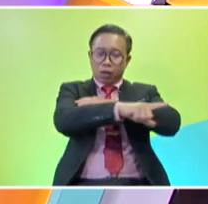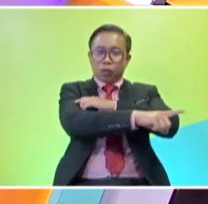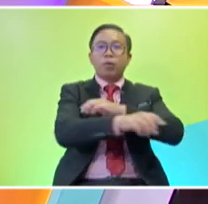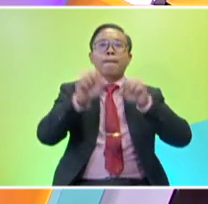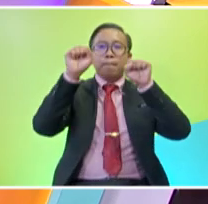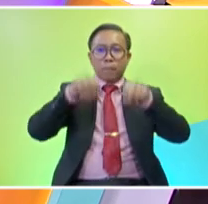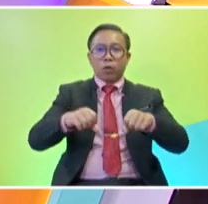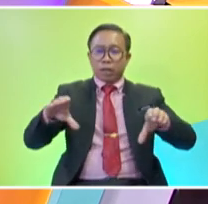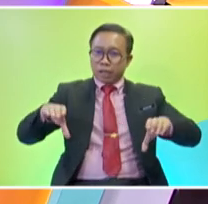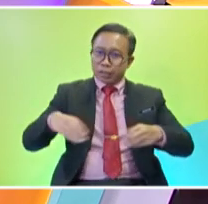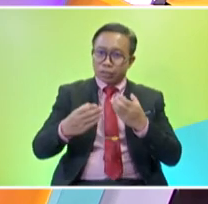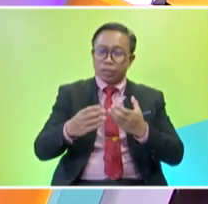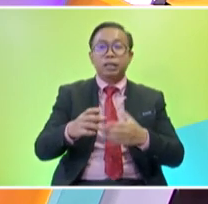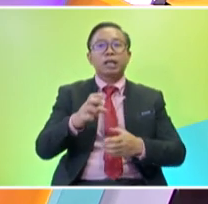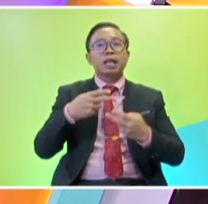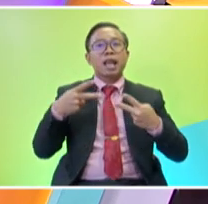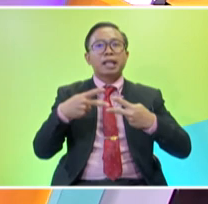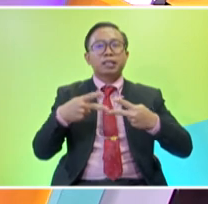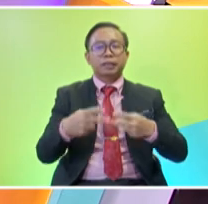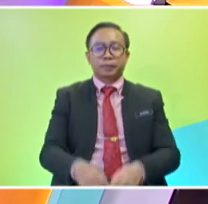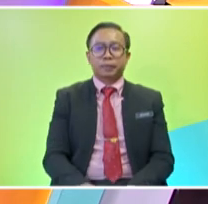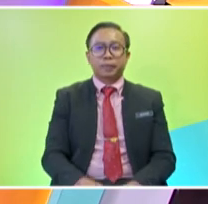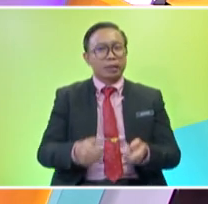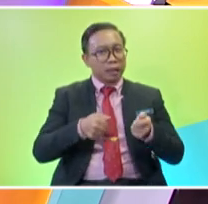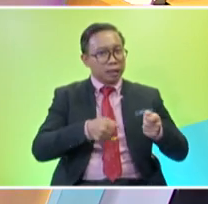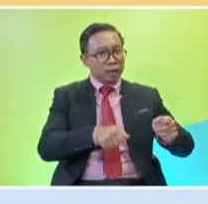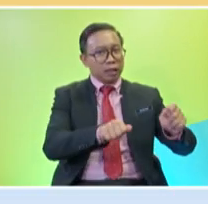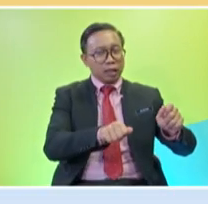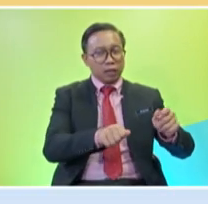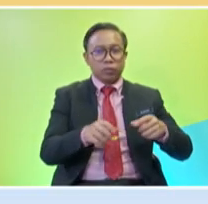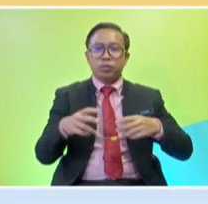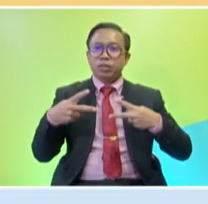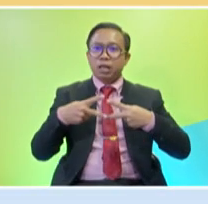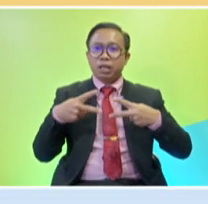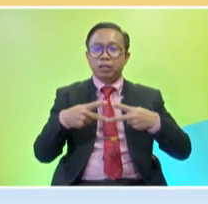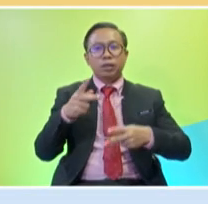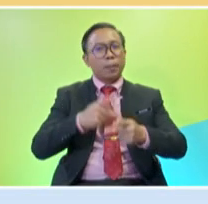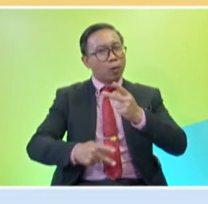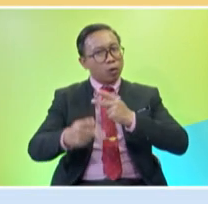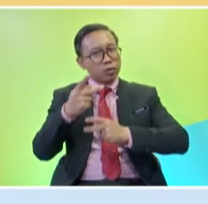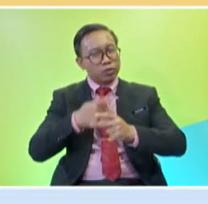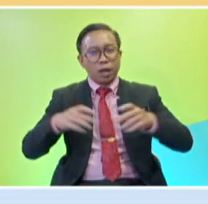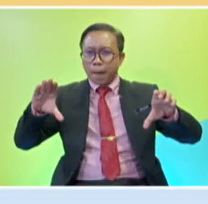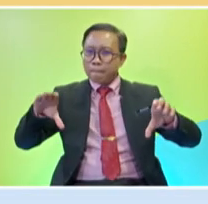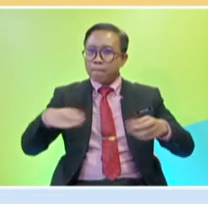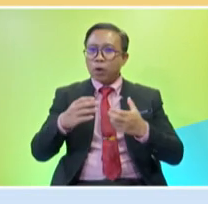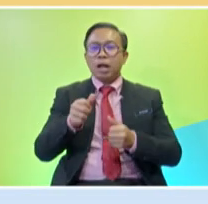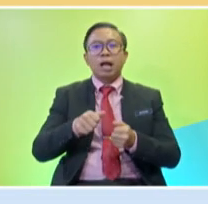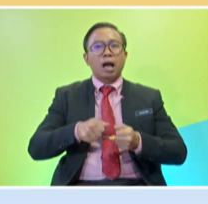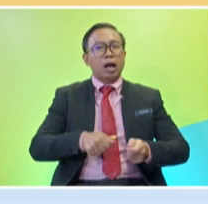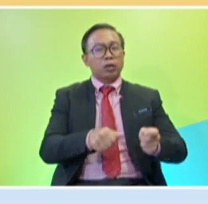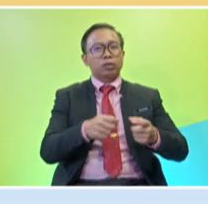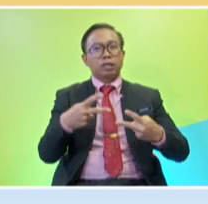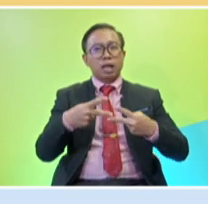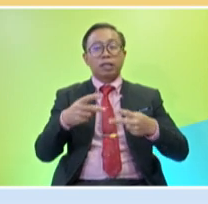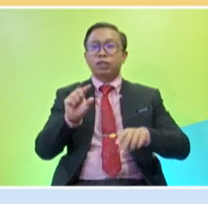menghasilkan electric arus listrik untuk menghasilkan arus elektrik dengan